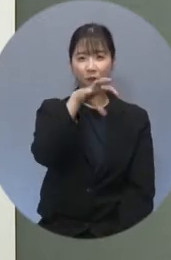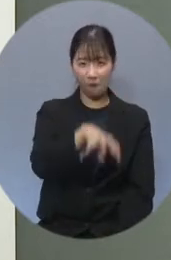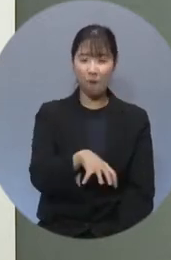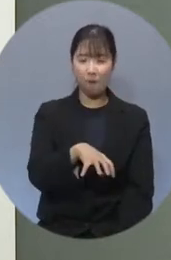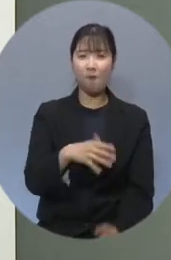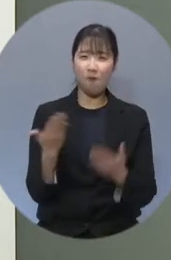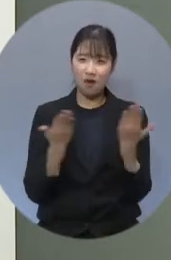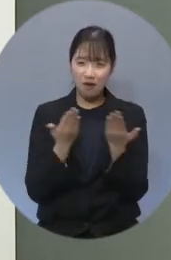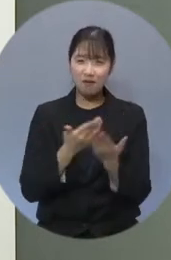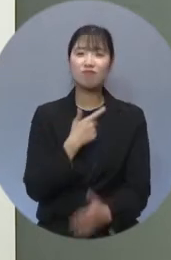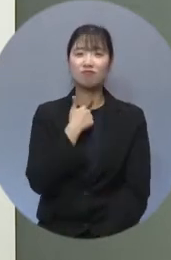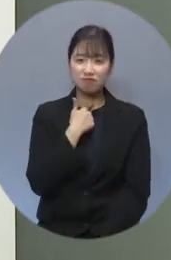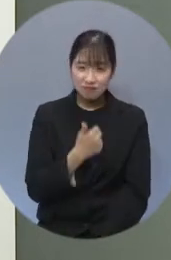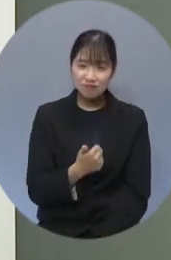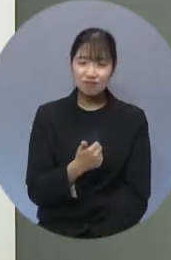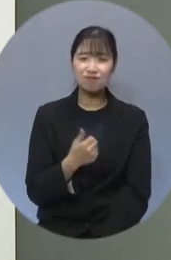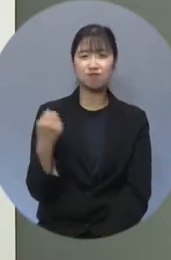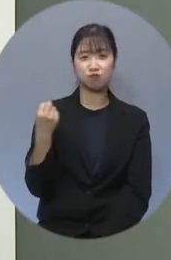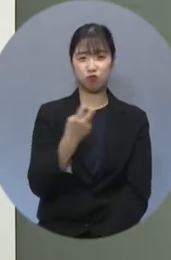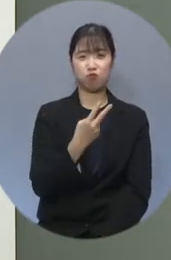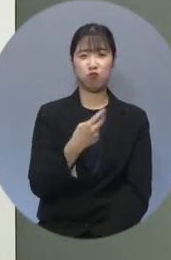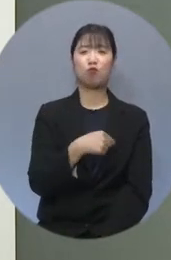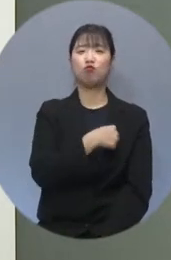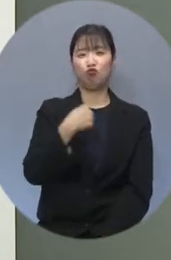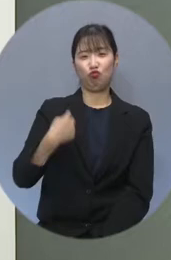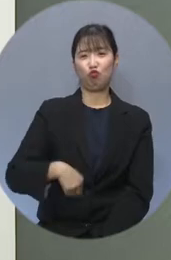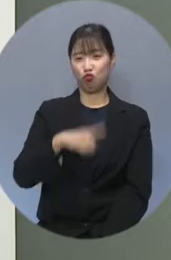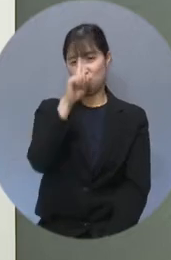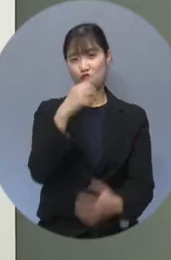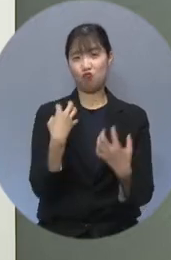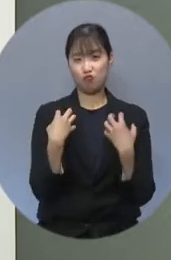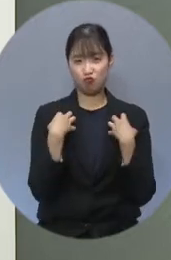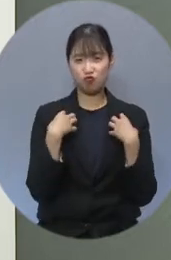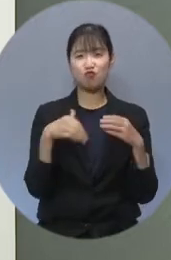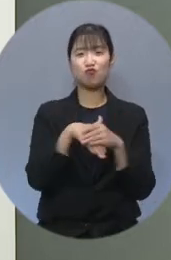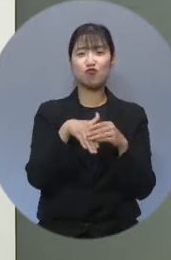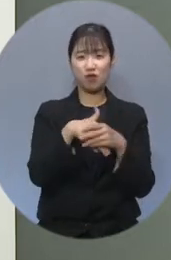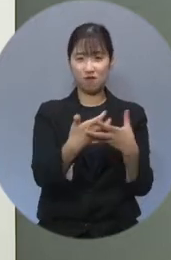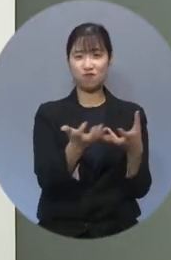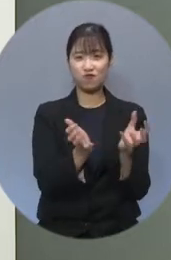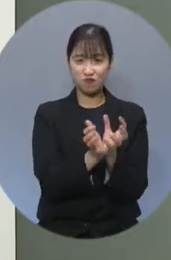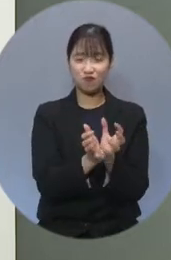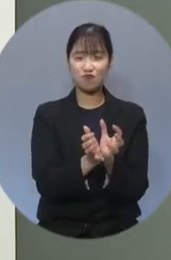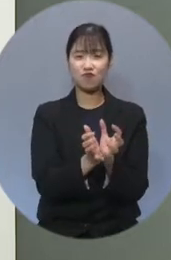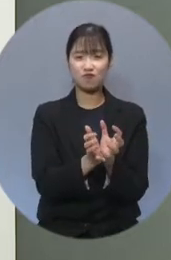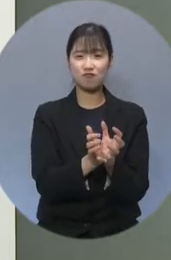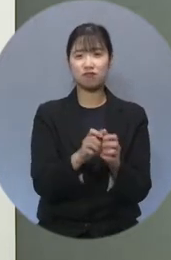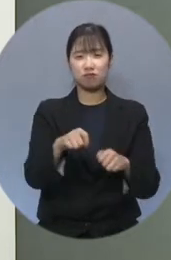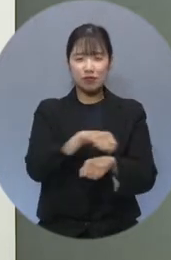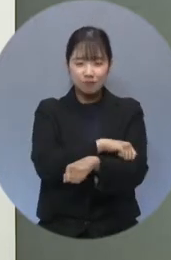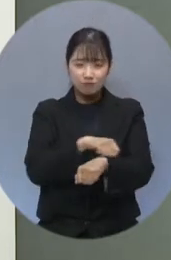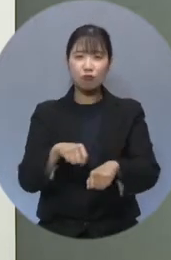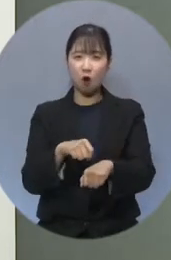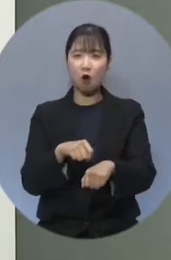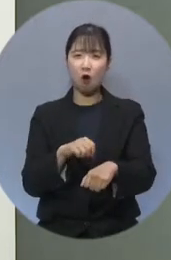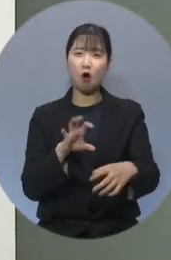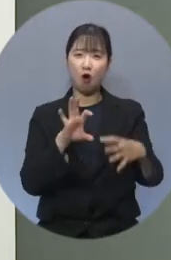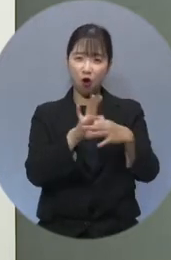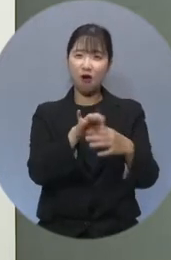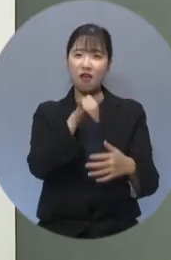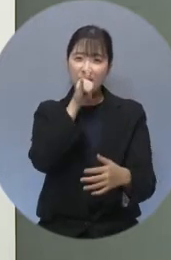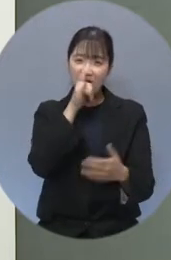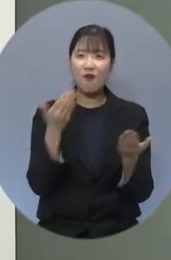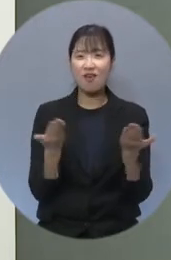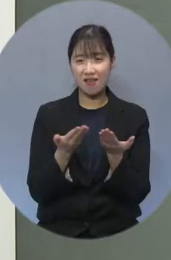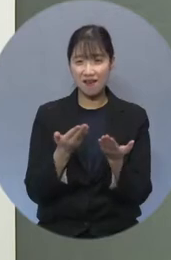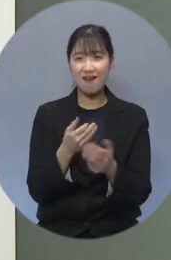파견 외교관 생활도 하셨고 네네. 또 중국 정부의 문화부에 또 네네. 특별한 인연이 있어서 일도